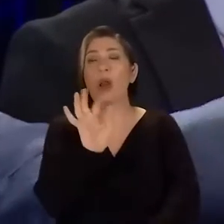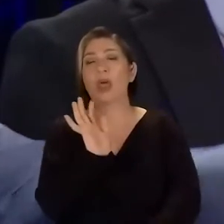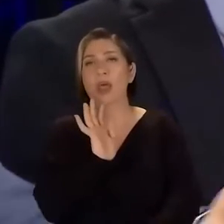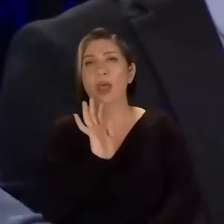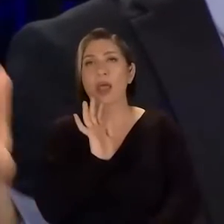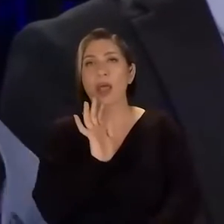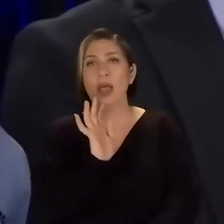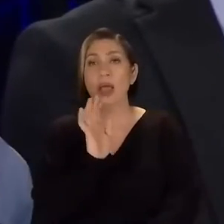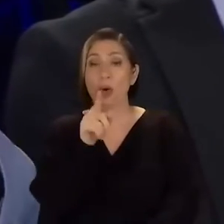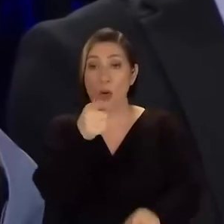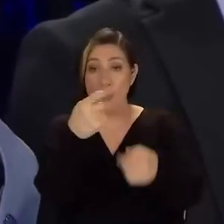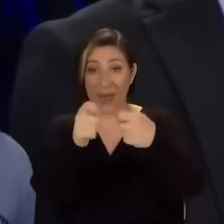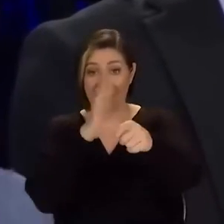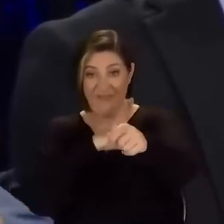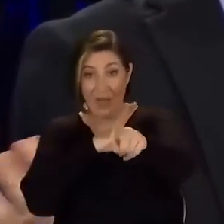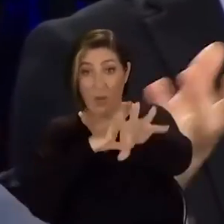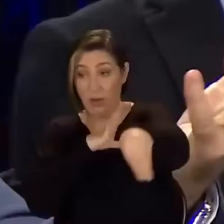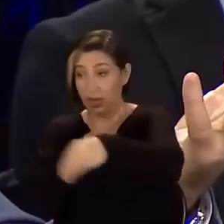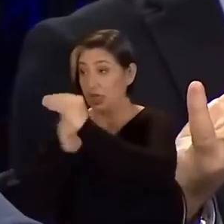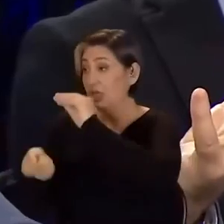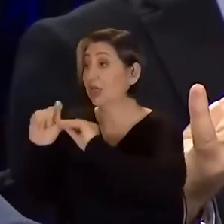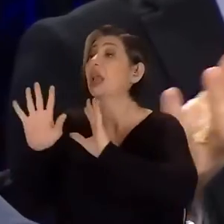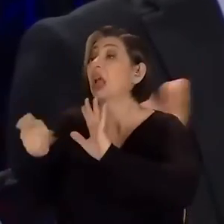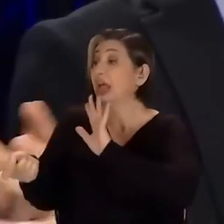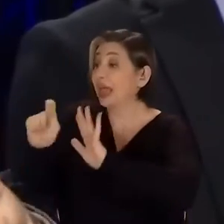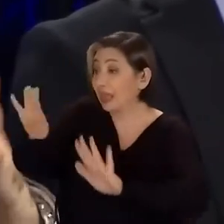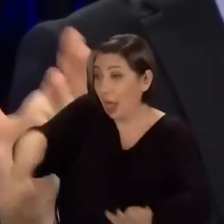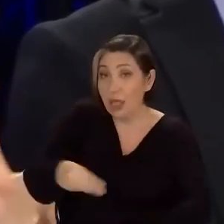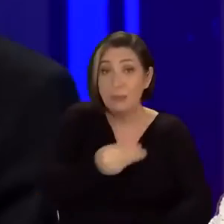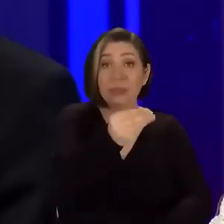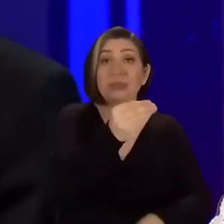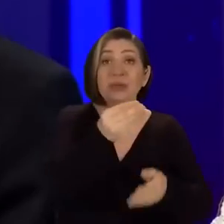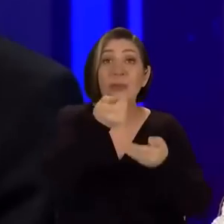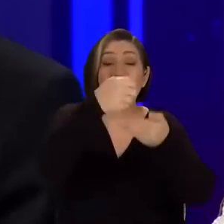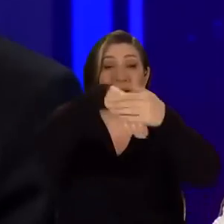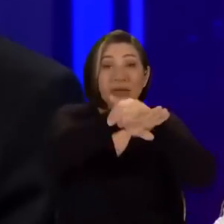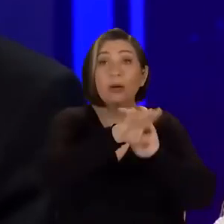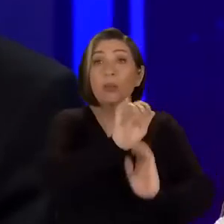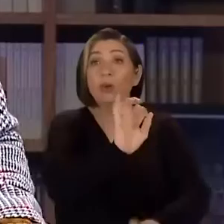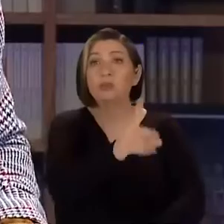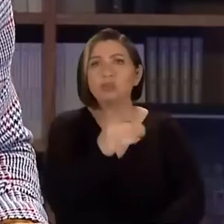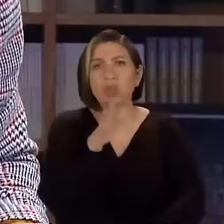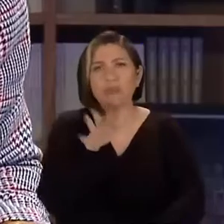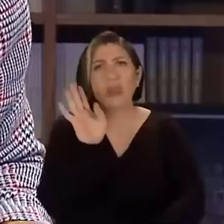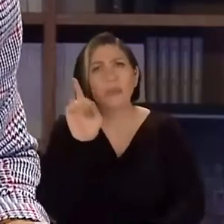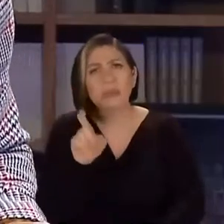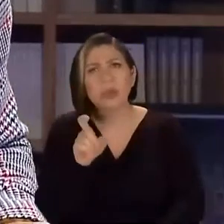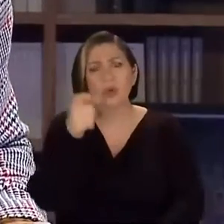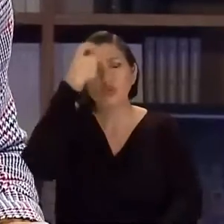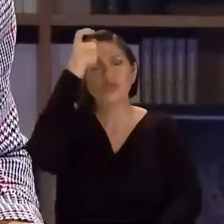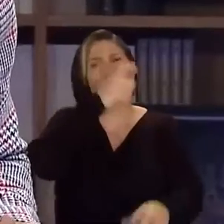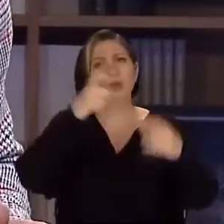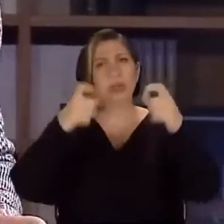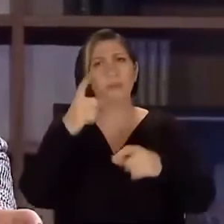Yani mevduattan krediye gitmiyor. Krediden mevduata gidiyor. Yani o hale zaten geldi. Zaten kafayı karıştıran... Peki, evet ama garip değil mi bu? Yani Türkiye'deki